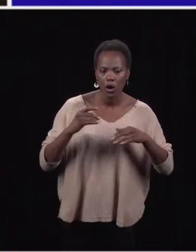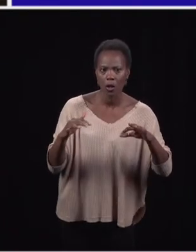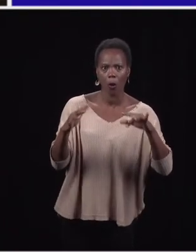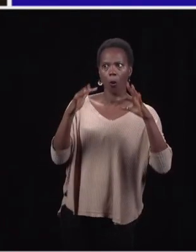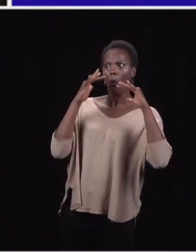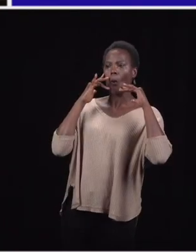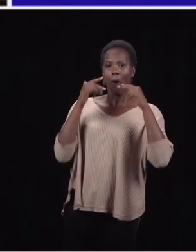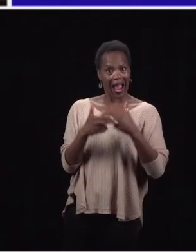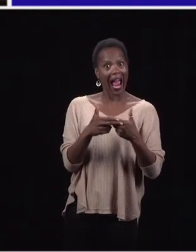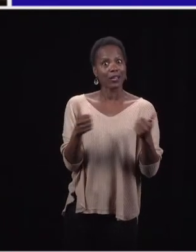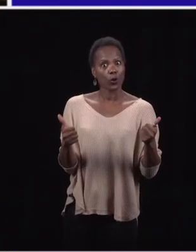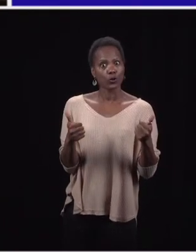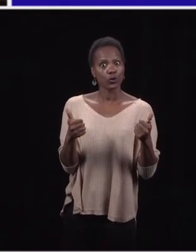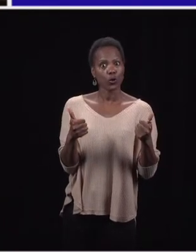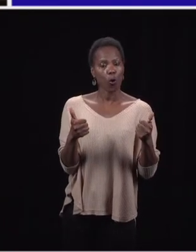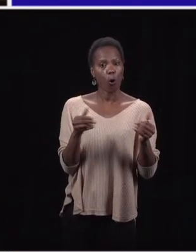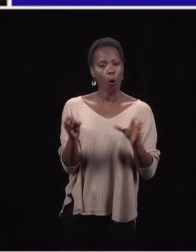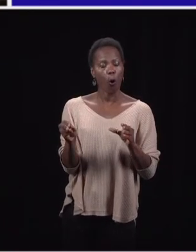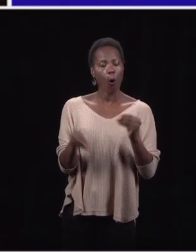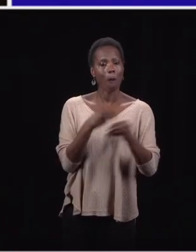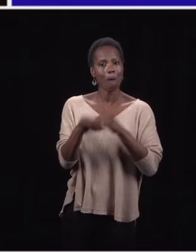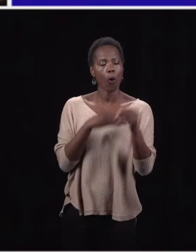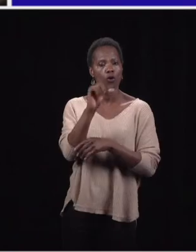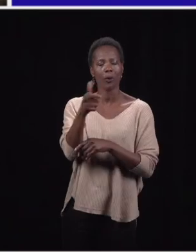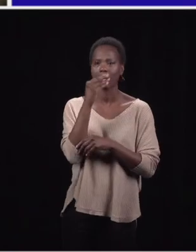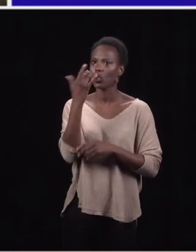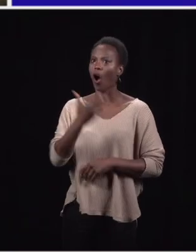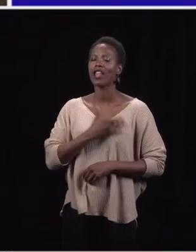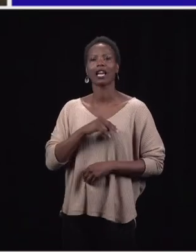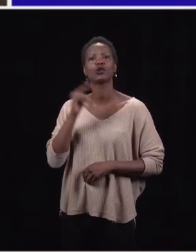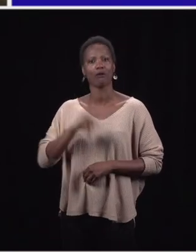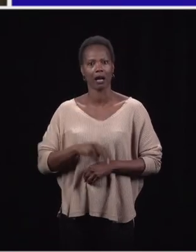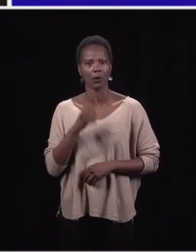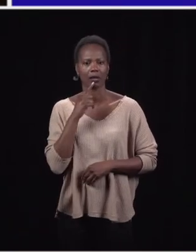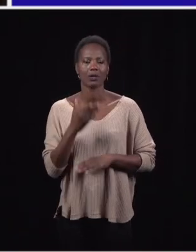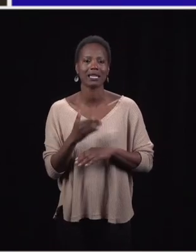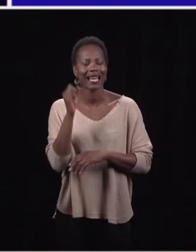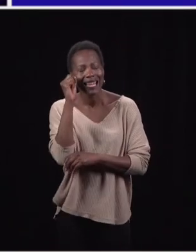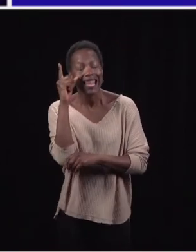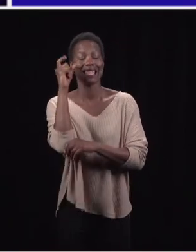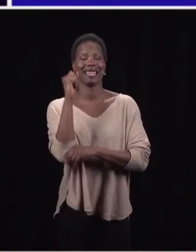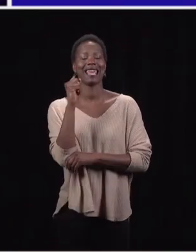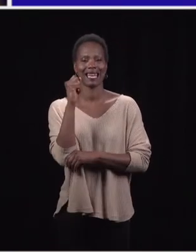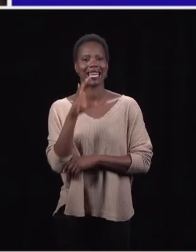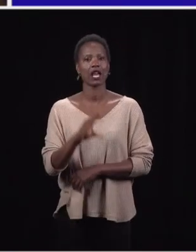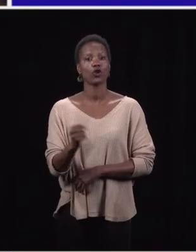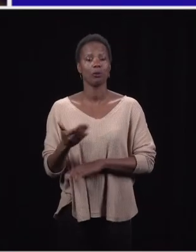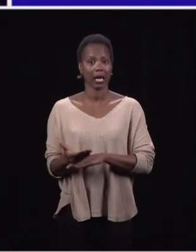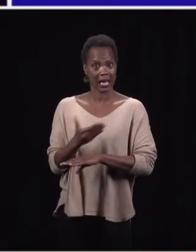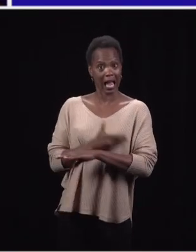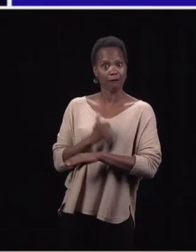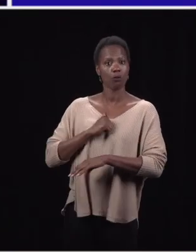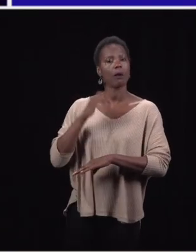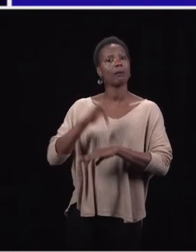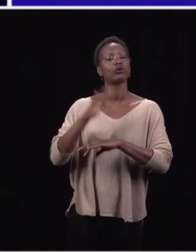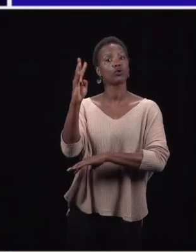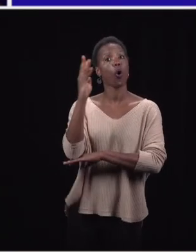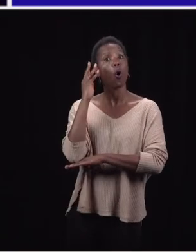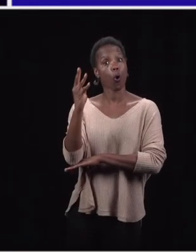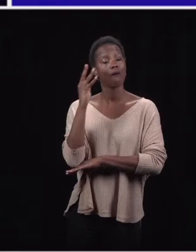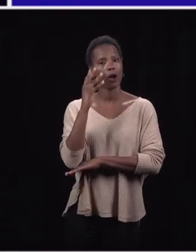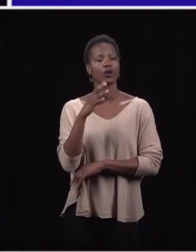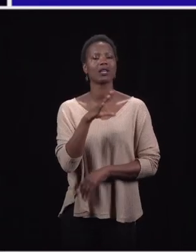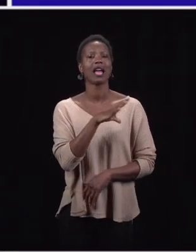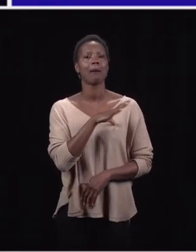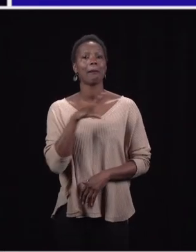intéressé et du coup j'ai fait un petit webinaire juste avant les déclics quand même avec ou Mathilde Gauthier de la Roquette school participait